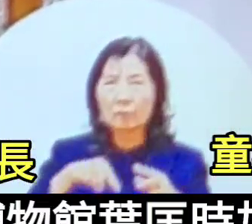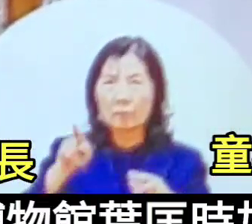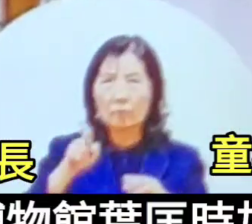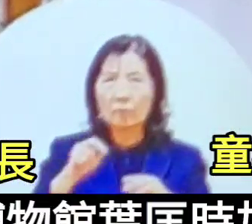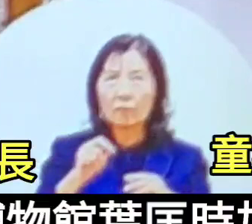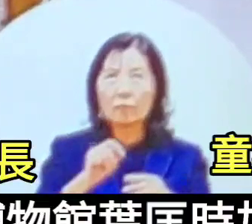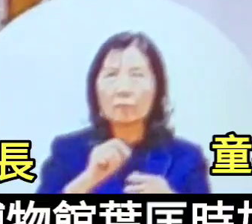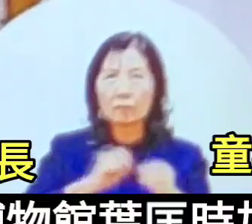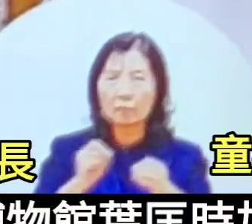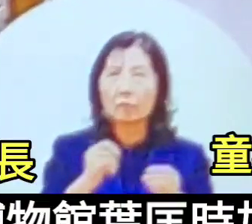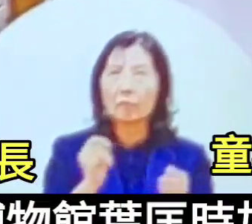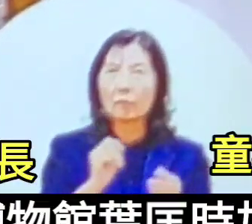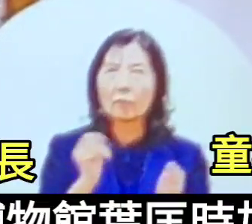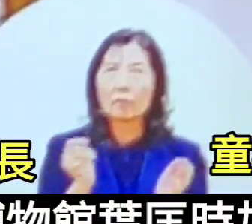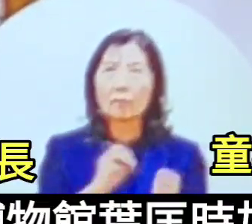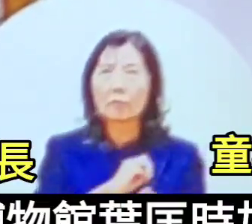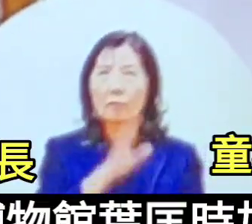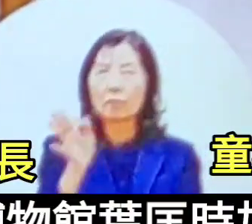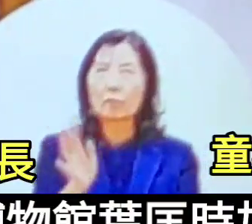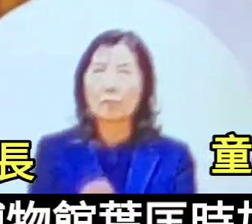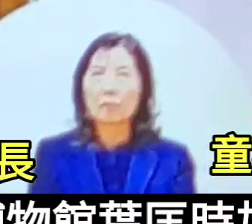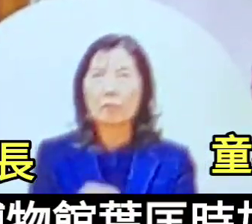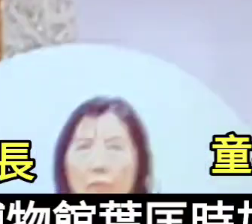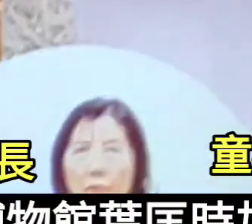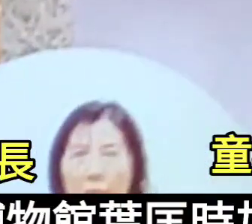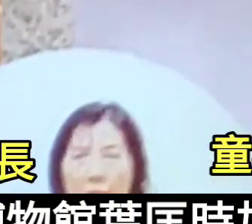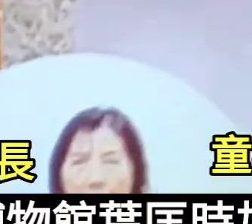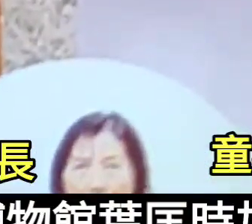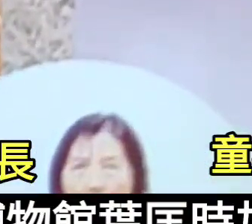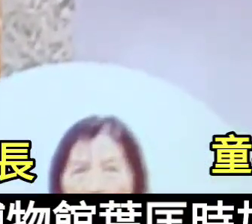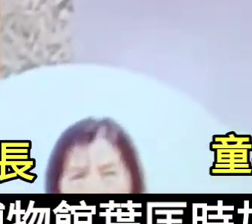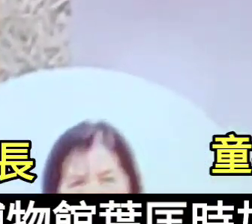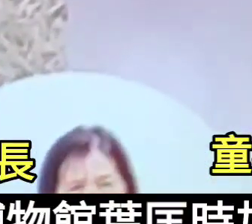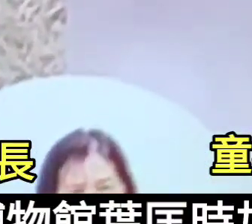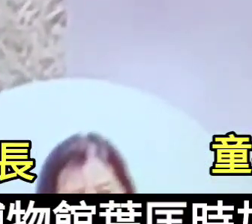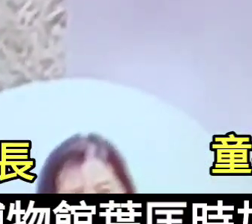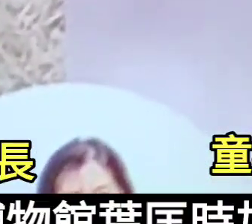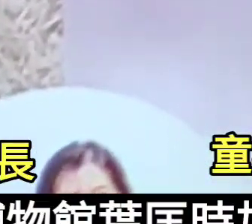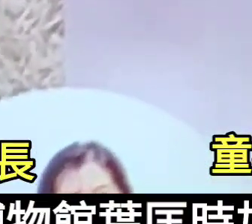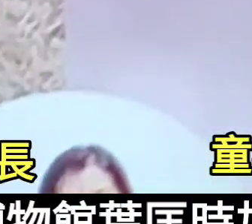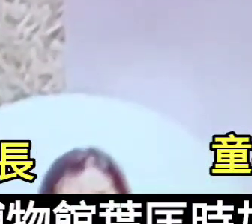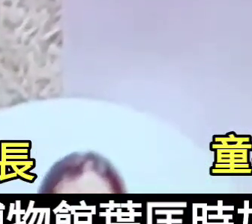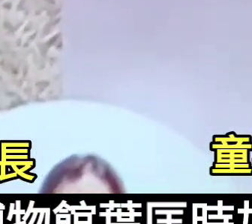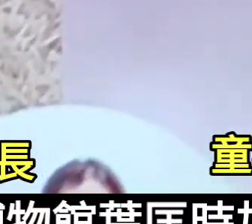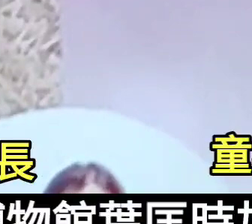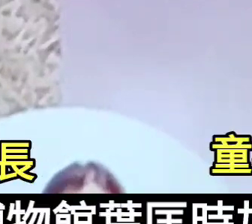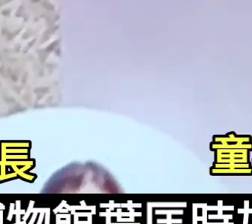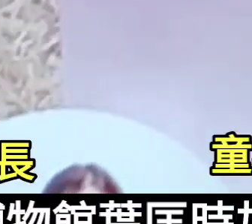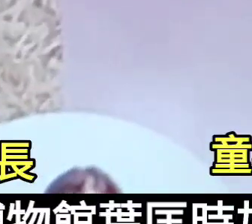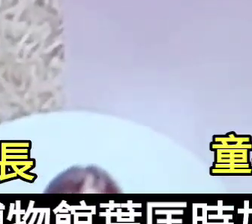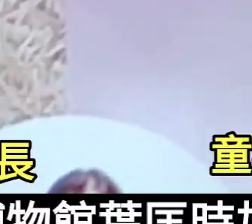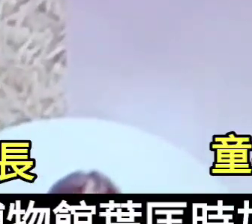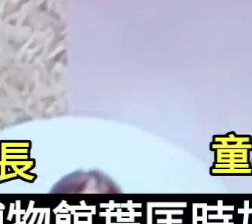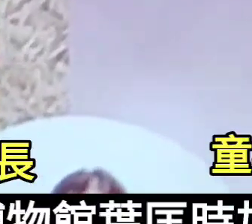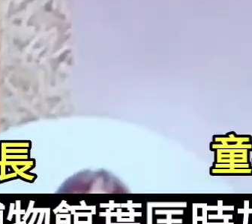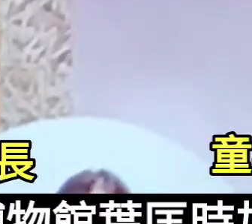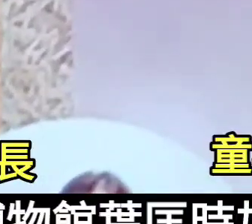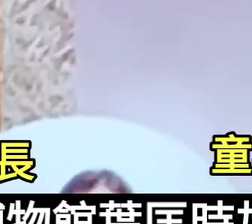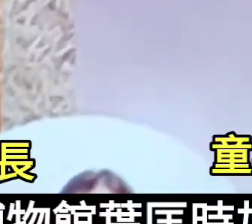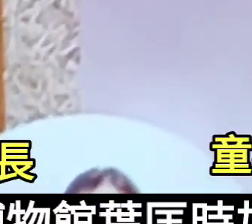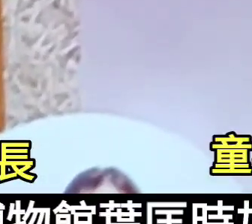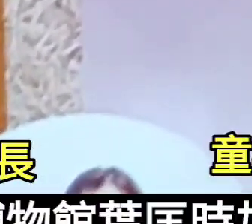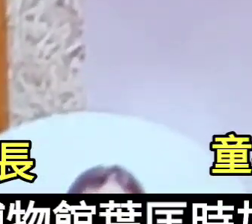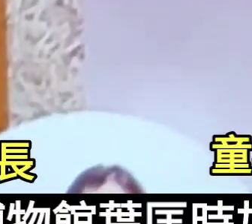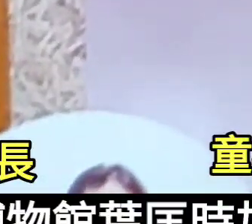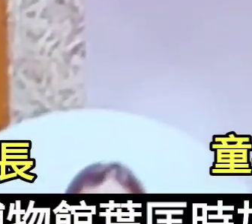结束，所以我想议员可以了解，如果要做一些变动需要很精密的一些想法或